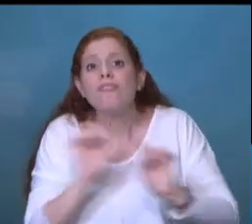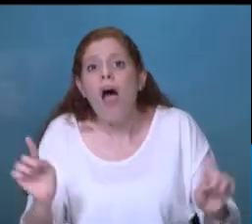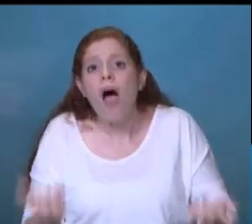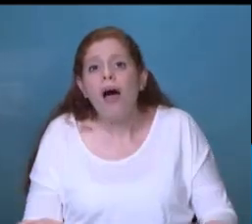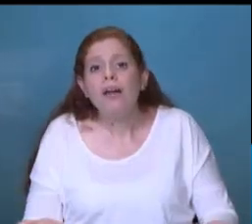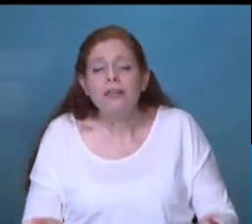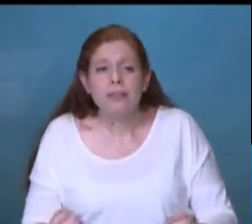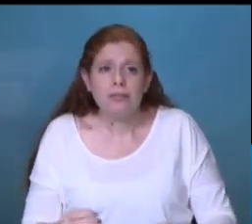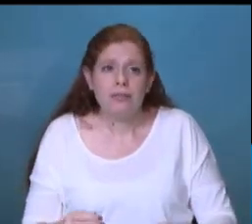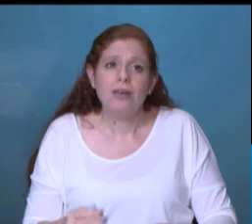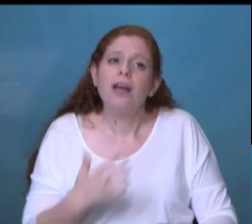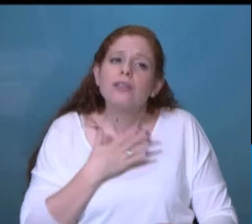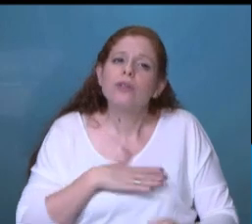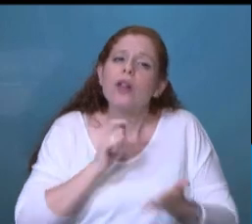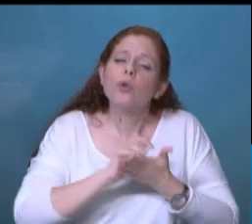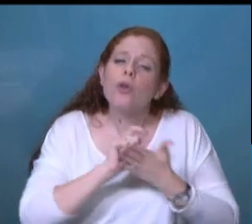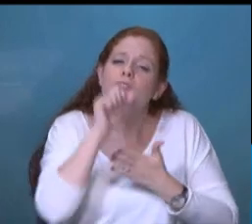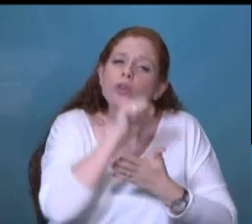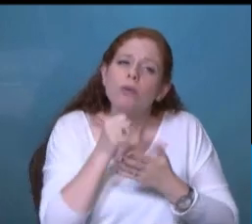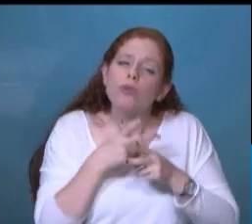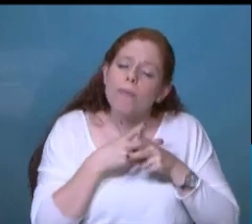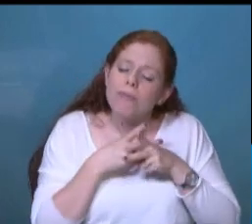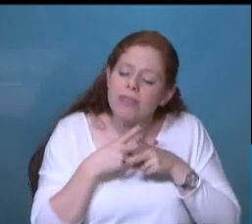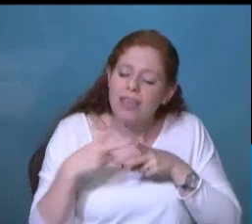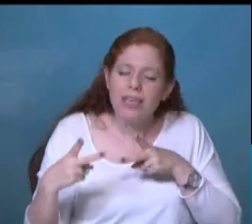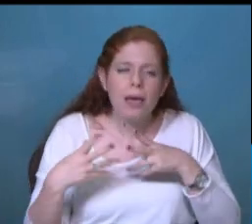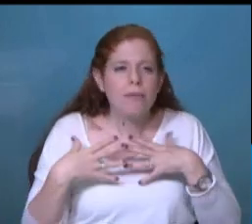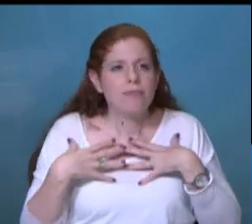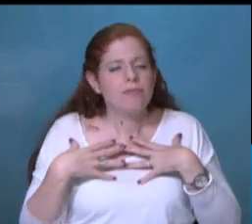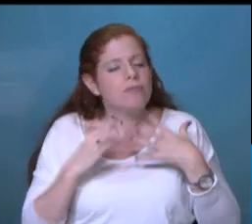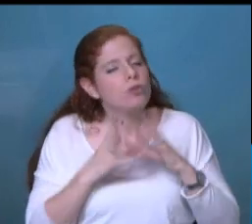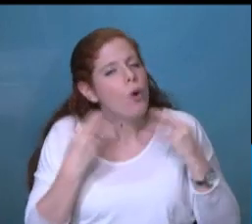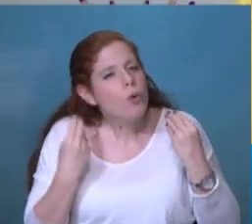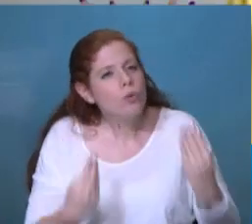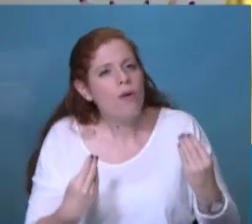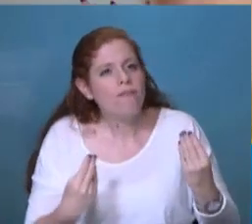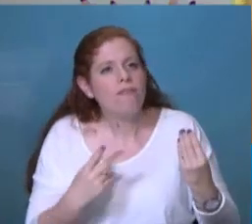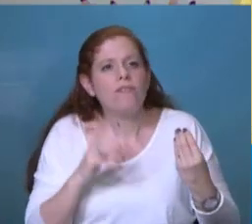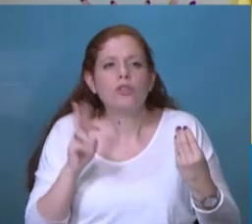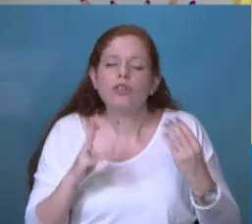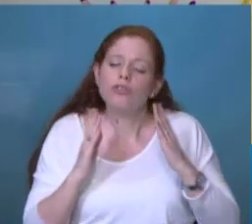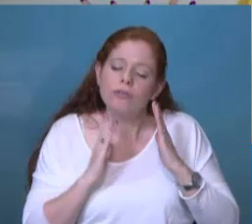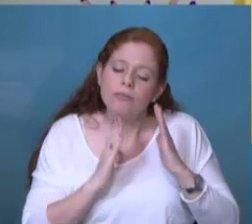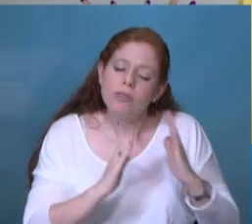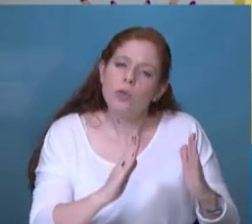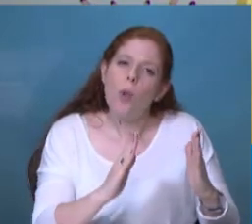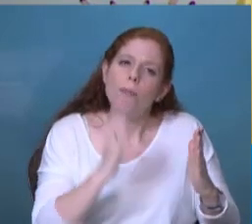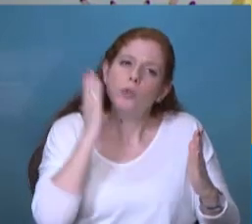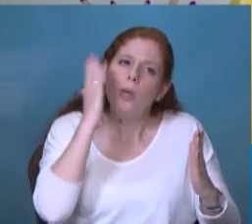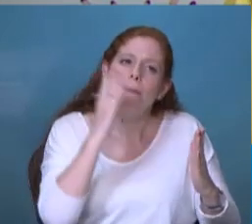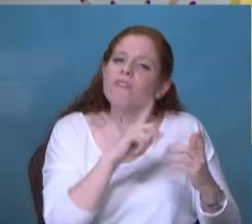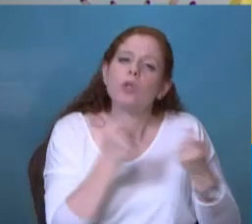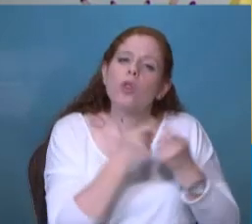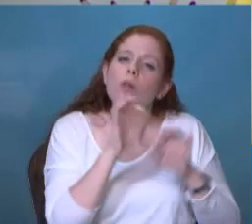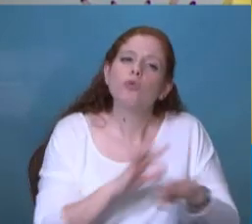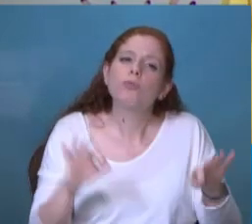יותר. אתה רוצה לכתוב? שירים שהם נקיים ושהכל טוב ושיש לך דרך ומסלול מסוים והוא לא תלוי בשום